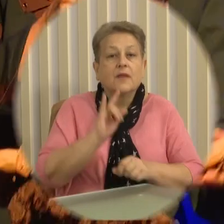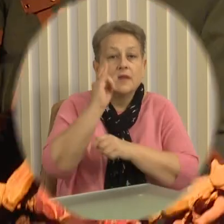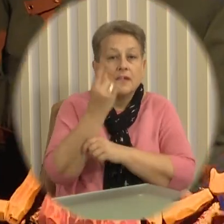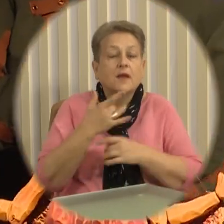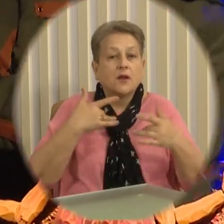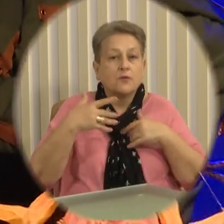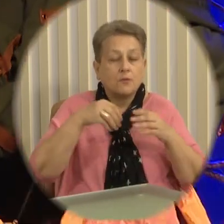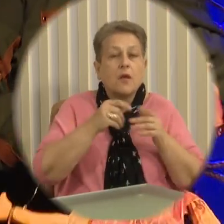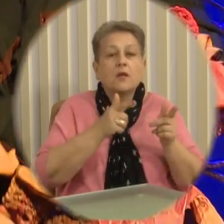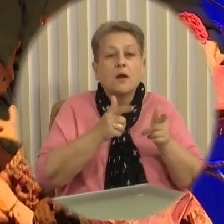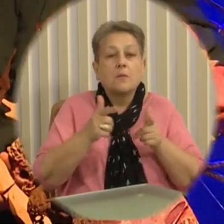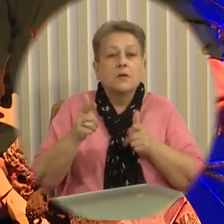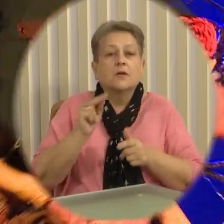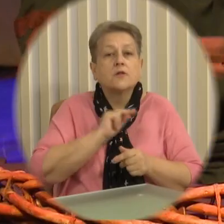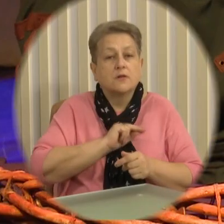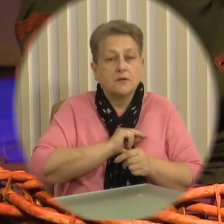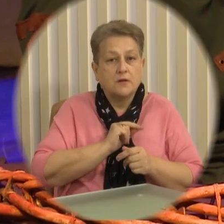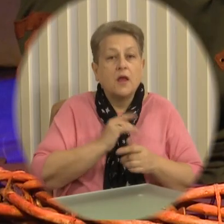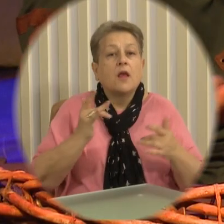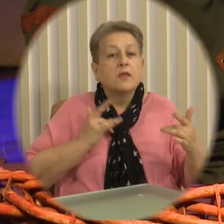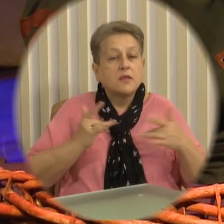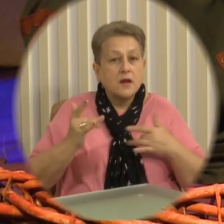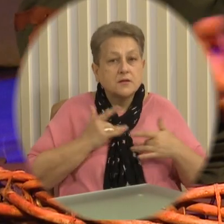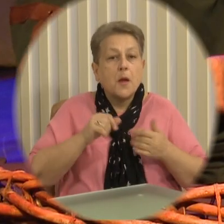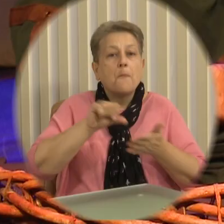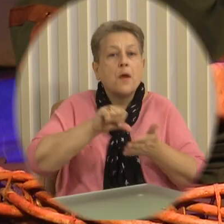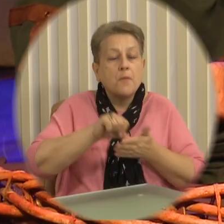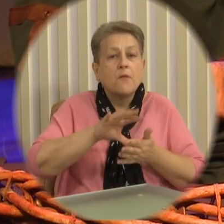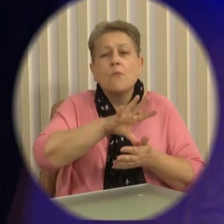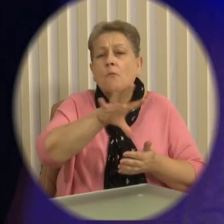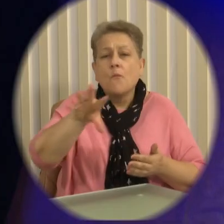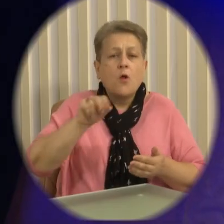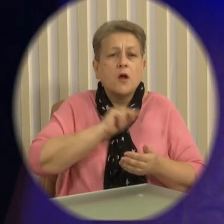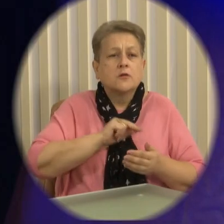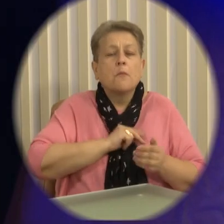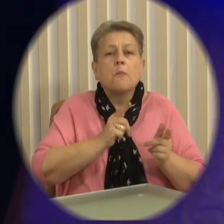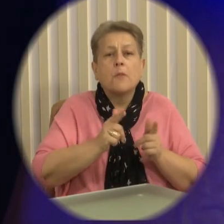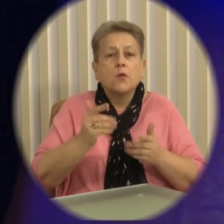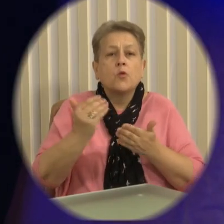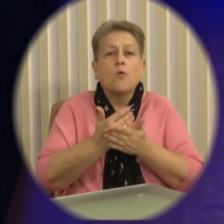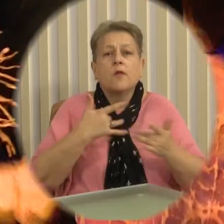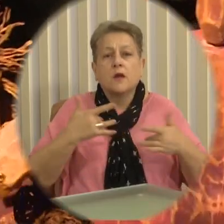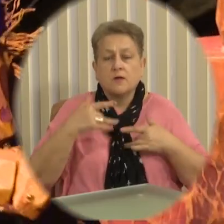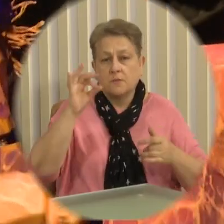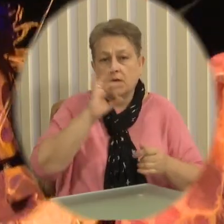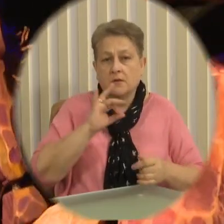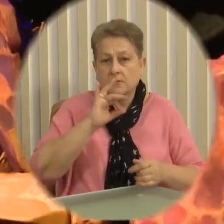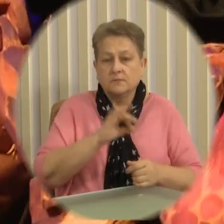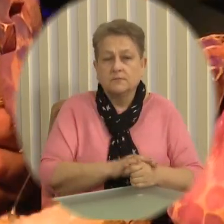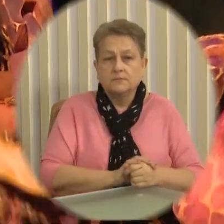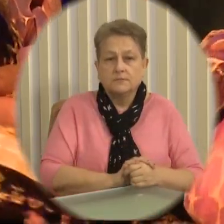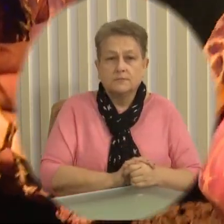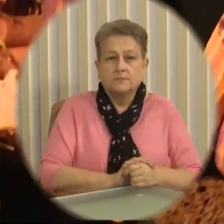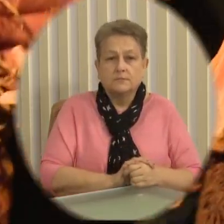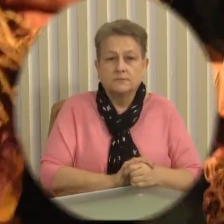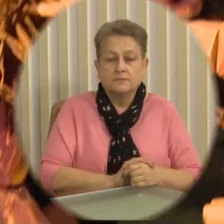Տիկնիկային թատրոնում նախապատրաստական աշխատանքներ են։ Դերասանները, բեմադրիչն ու մյուս բոլոր աշխատակիցները պատրաստում են նոր ներկայացման։ Իմ հավը Բարուհի